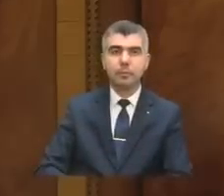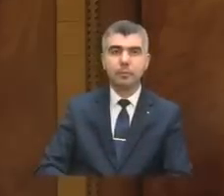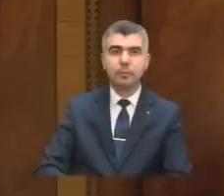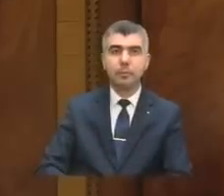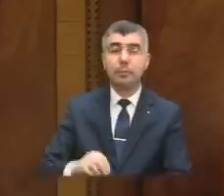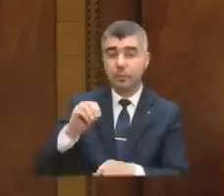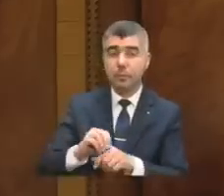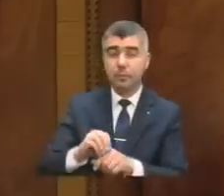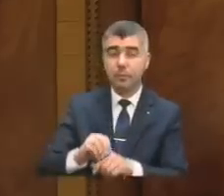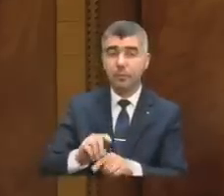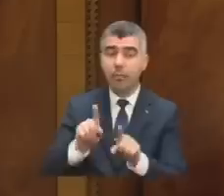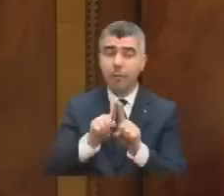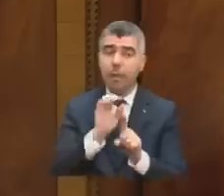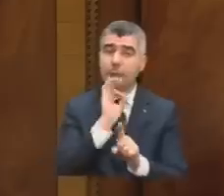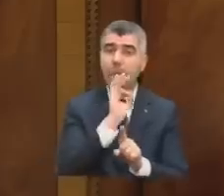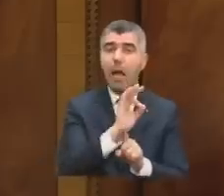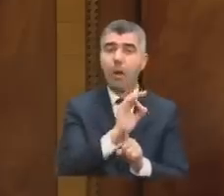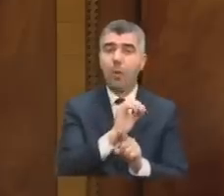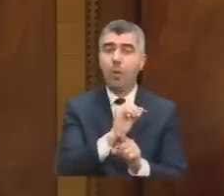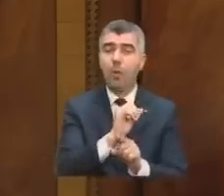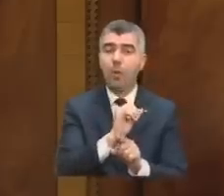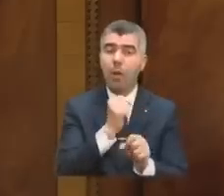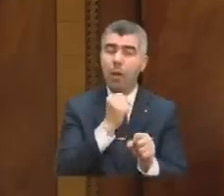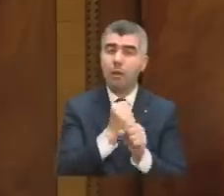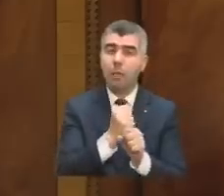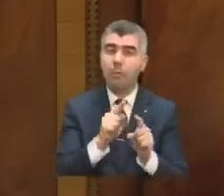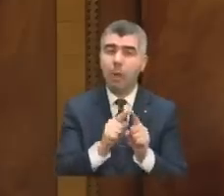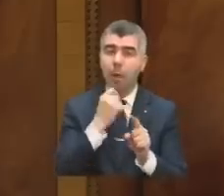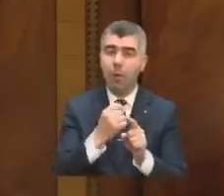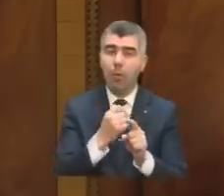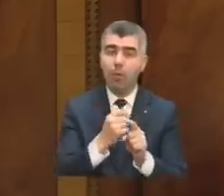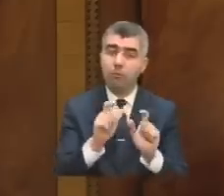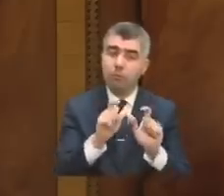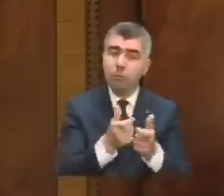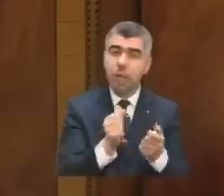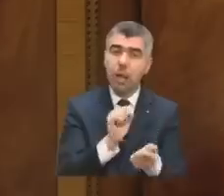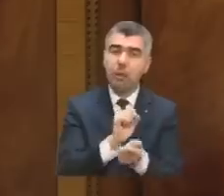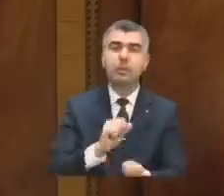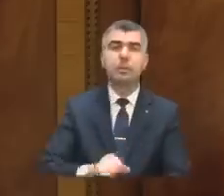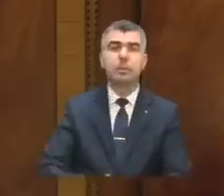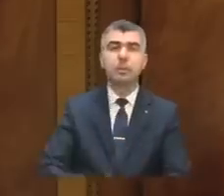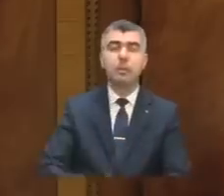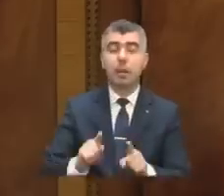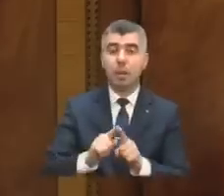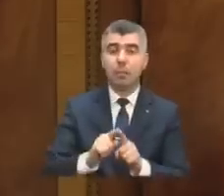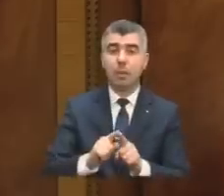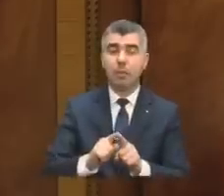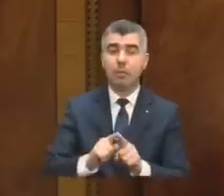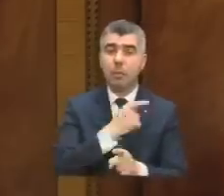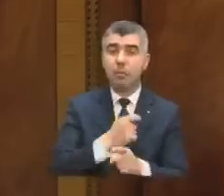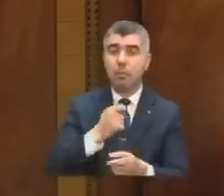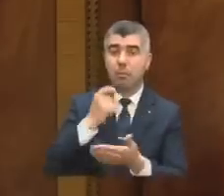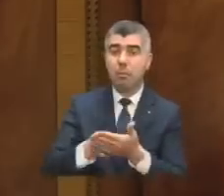الافعال التي قد تستوجب عقوبه جنائيه حال الوكيل العام للملك